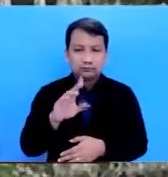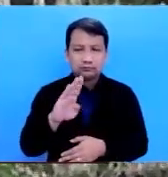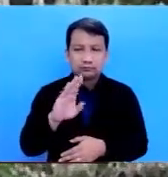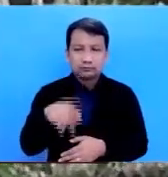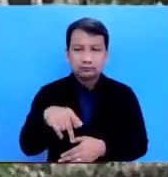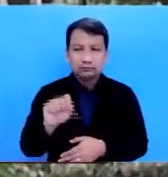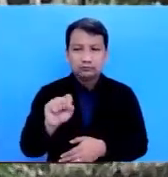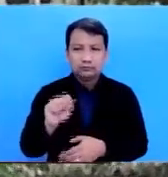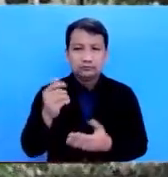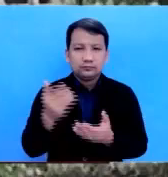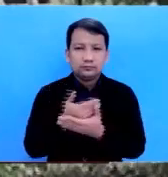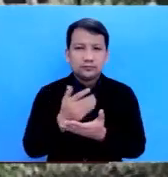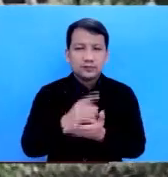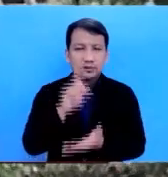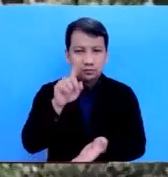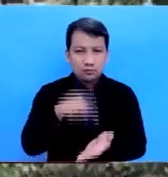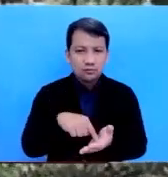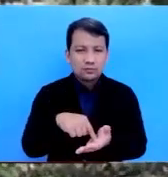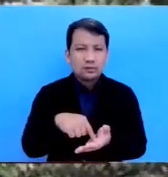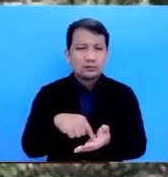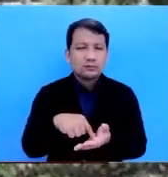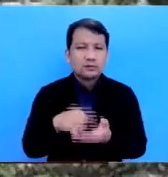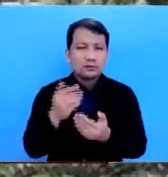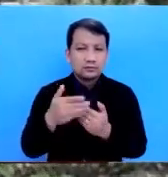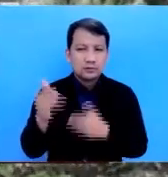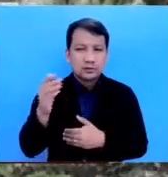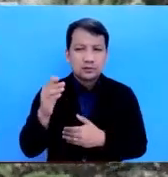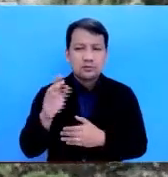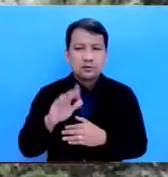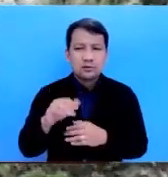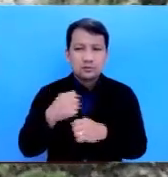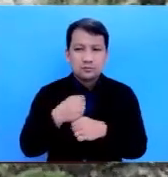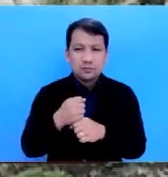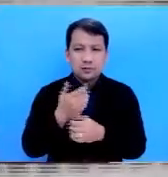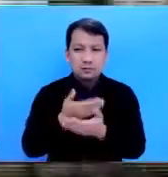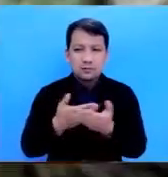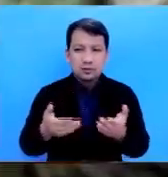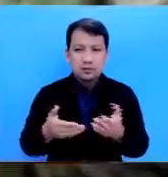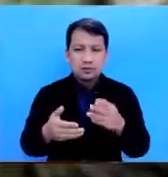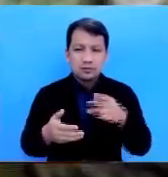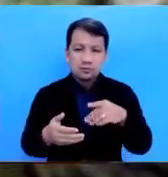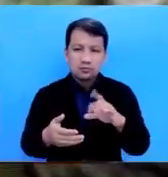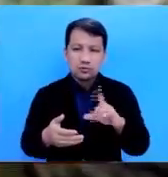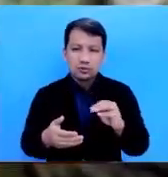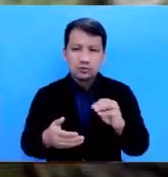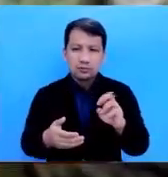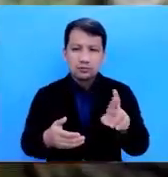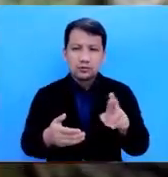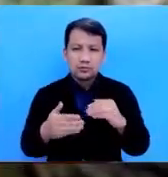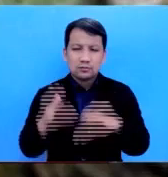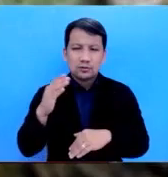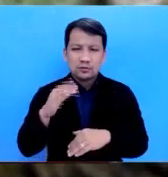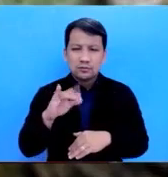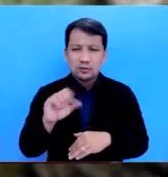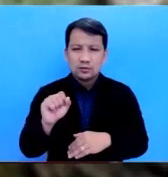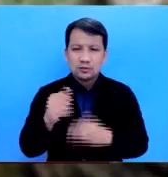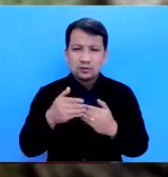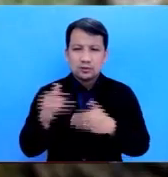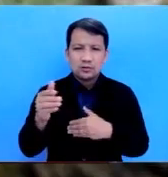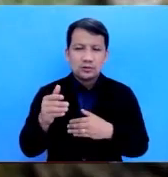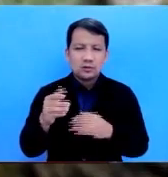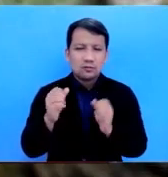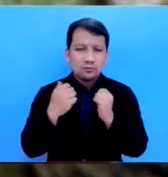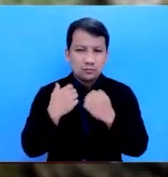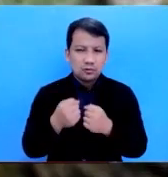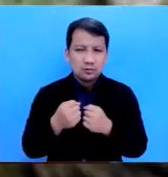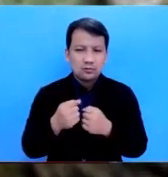bagong 1,000 peso bill na siyang gawa sa material na polymer. More hygienic, sustainable, durable at